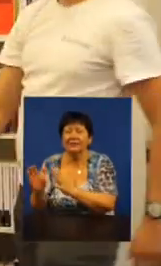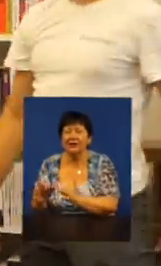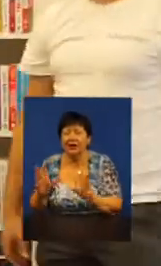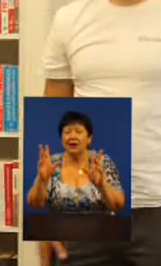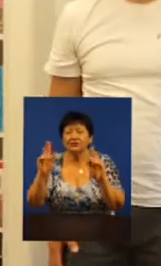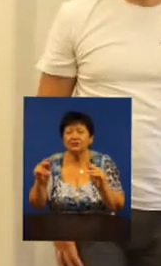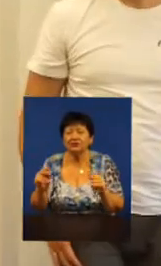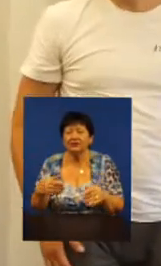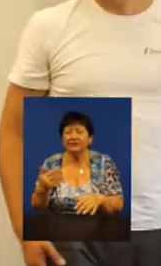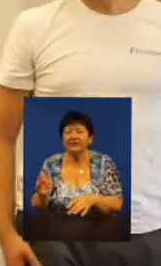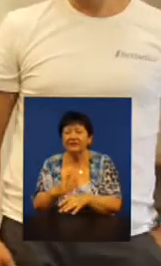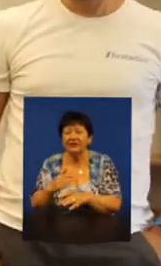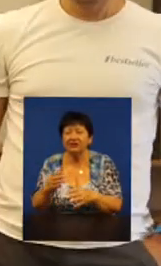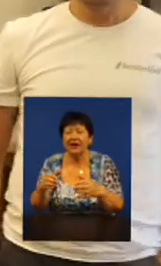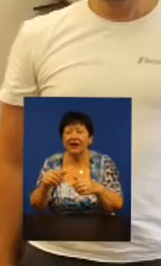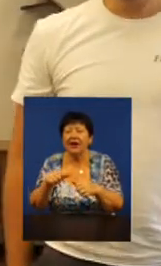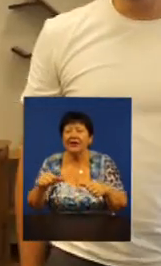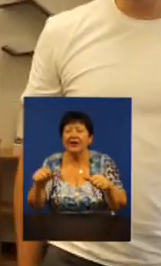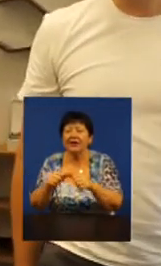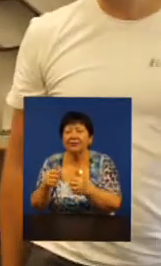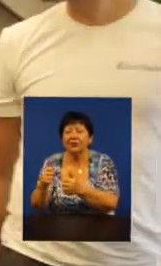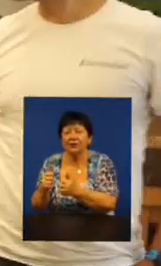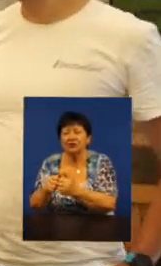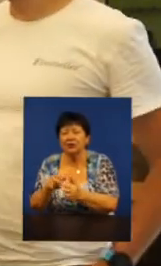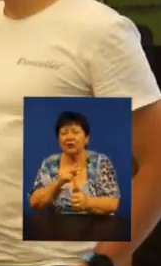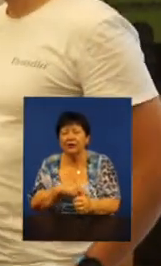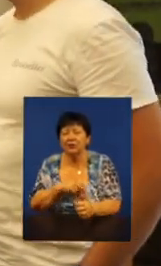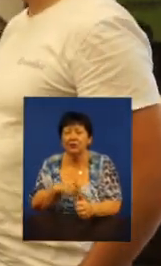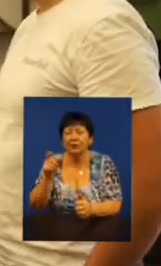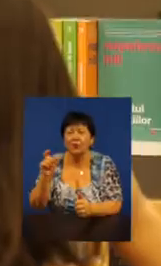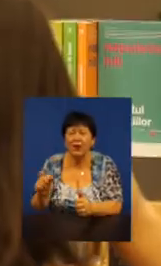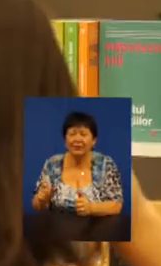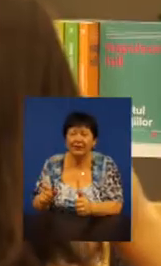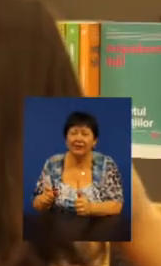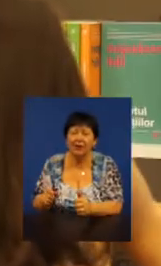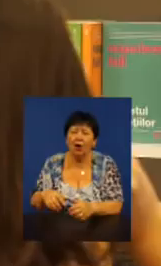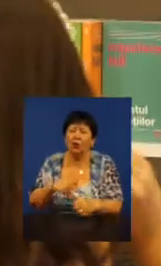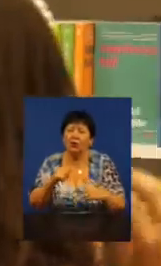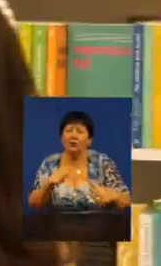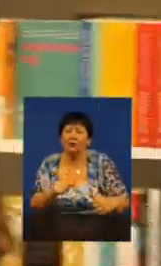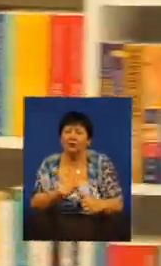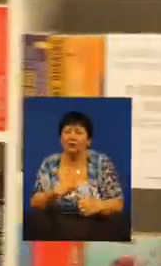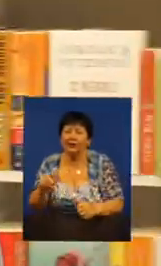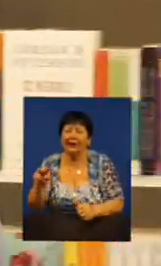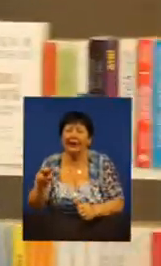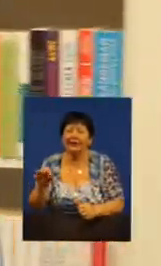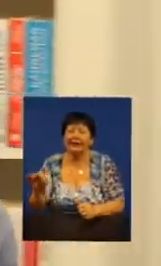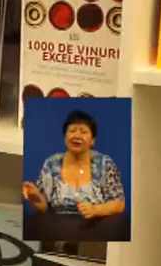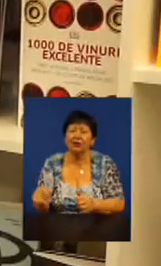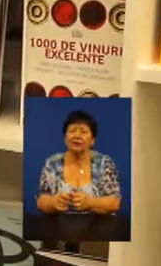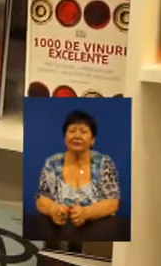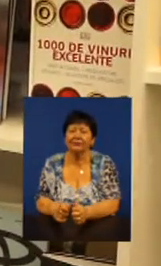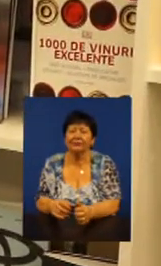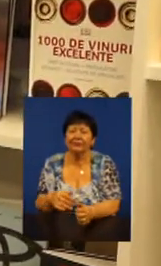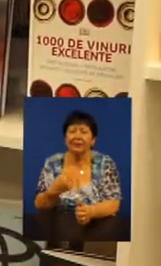Succesul afacerii se datorează echipei și colegilor de lucru, oameni devotați cu sufletul literelor. Mă